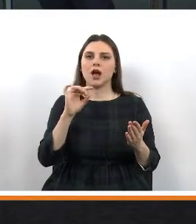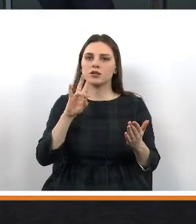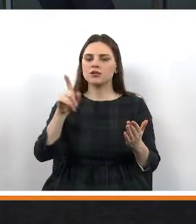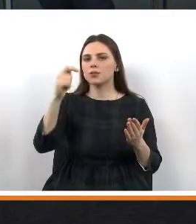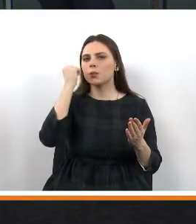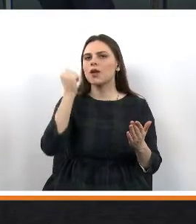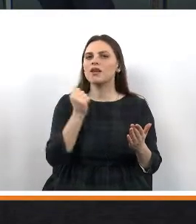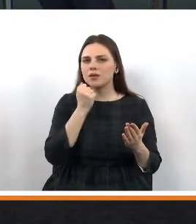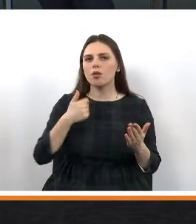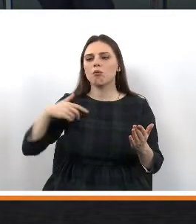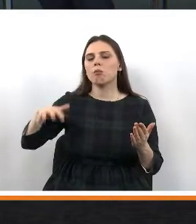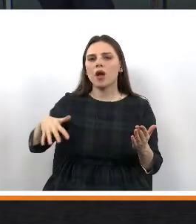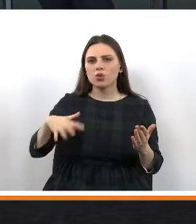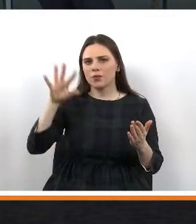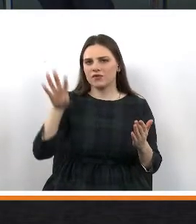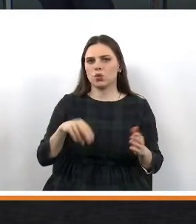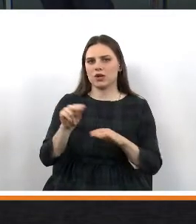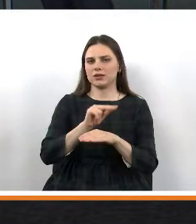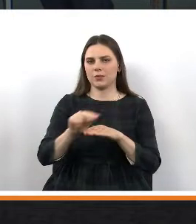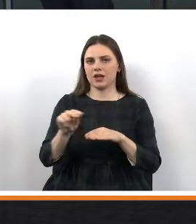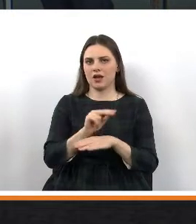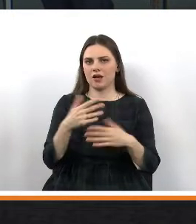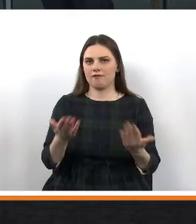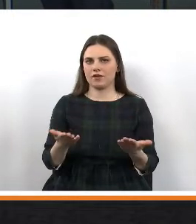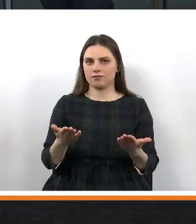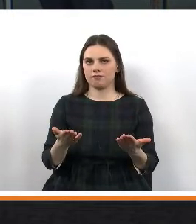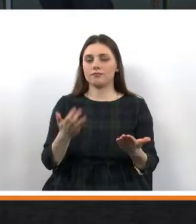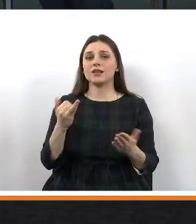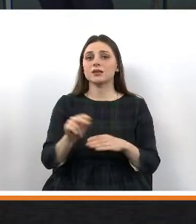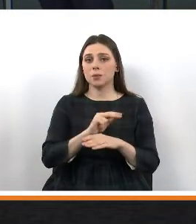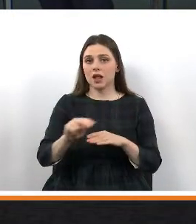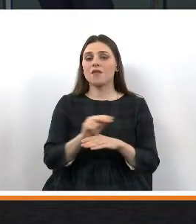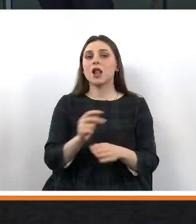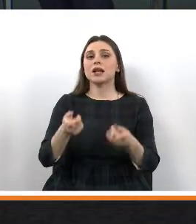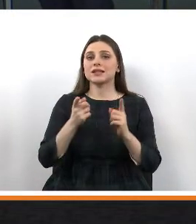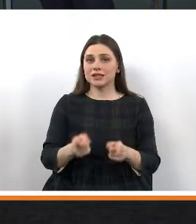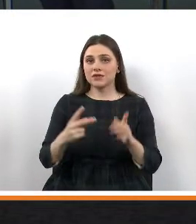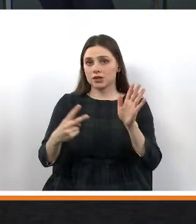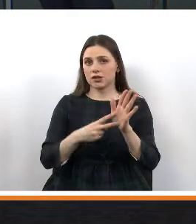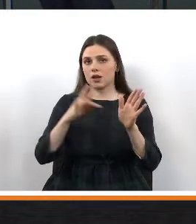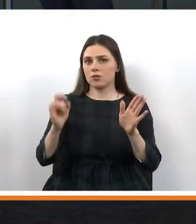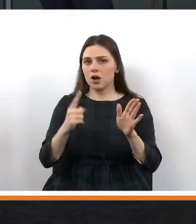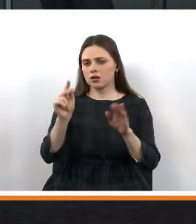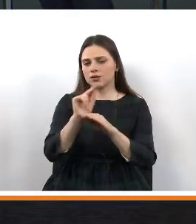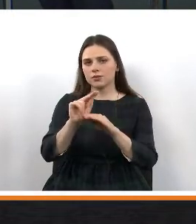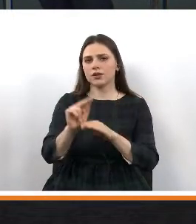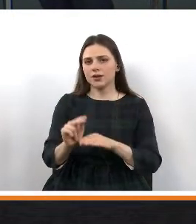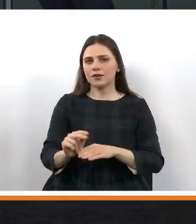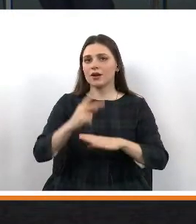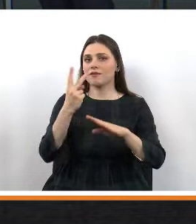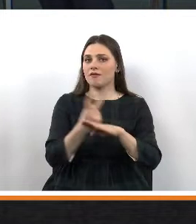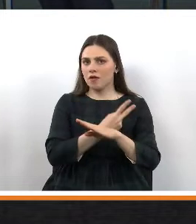закон, сказал, мы потом все исправим. И исправляли действительно, 7 раз исправляли этот закон, 2 раза